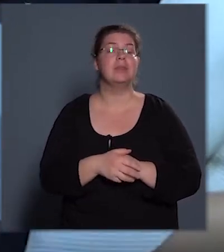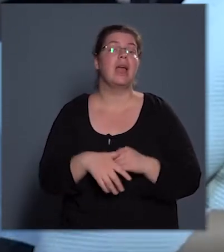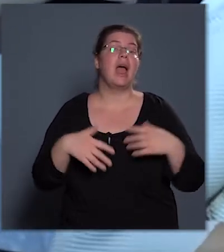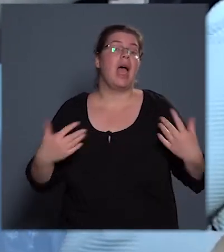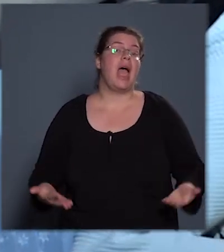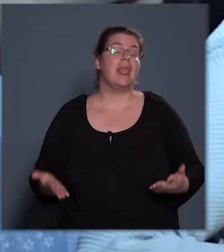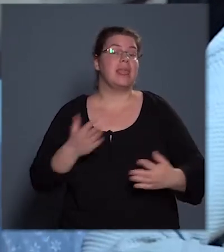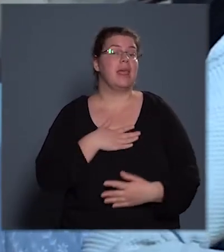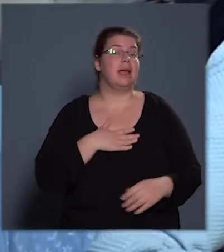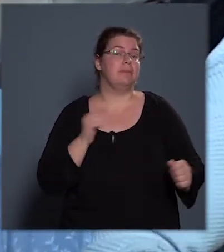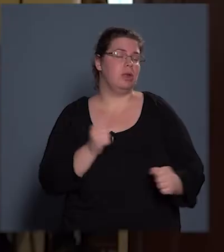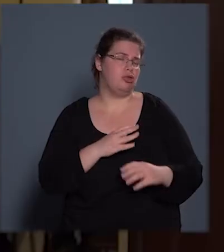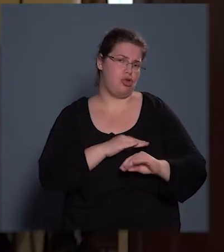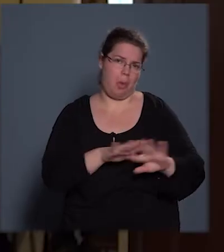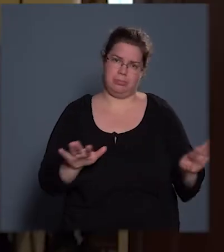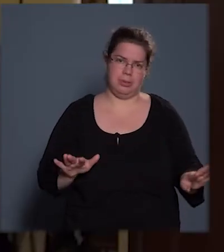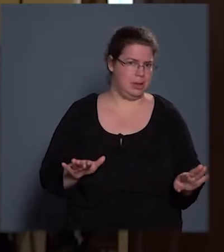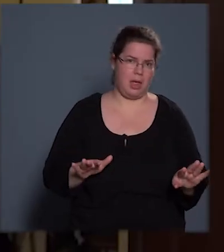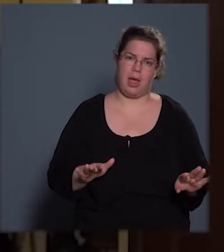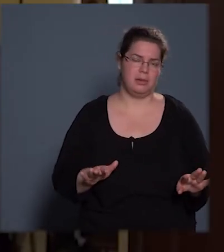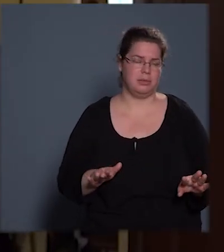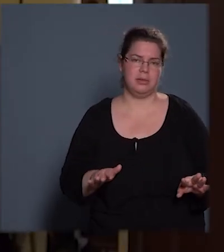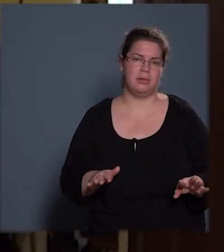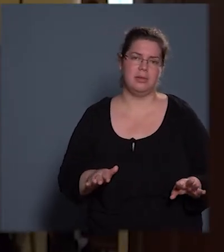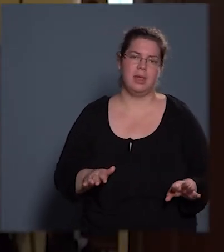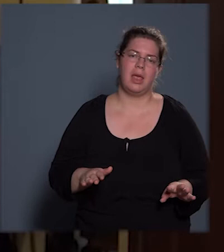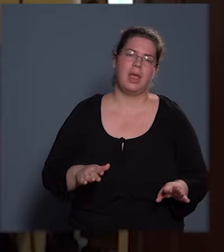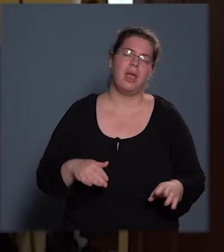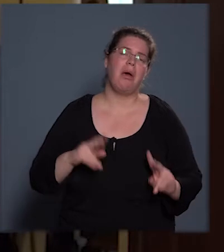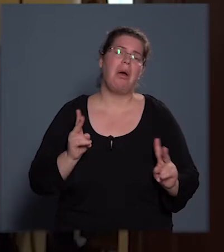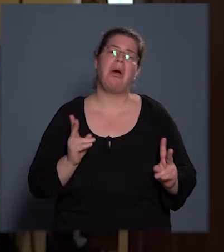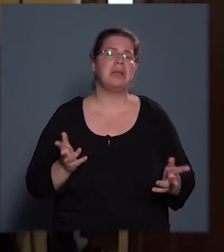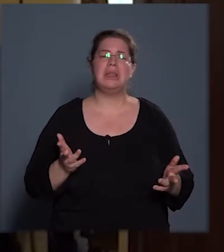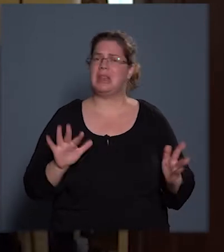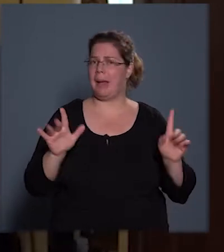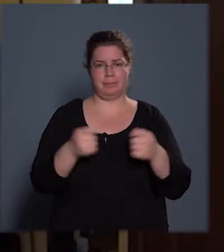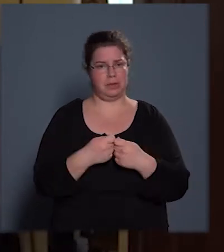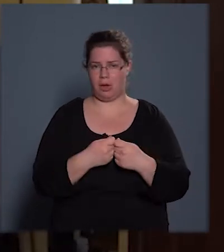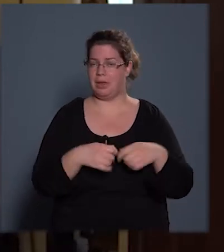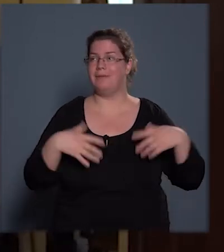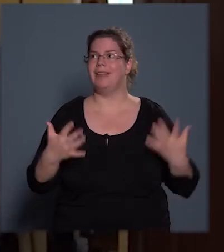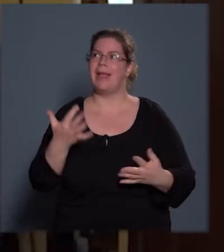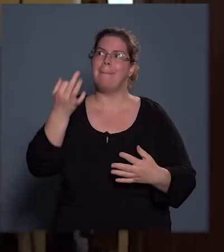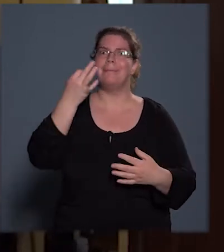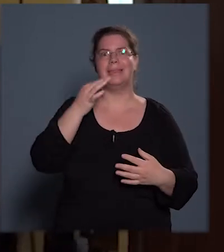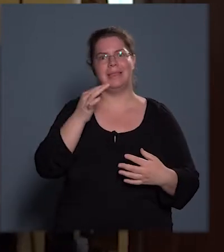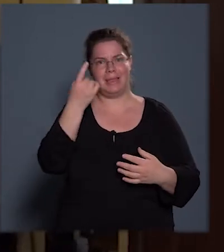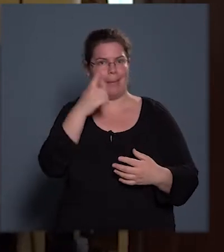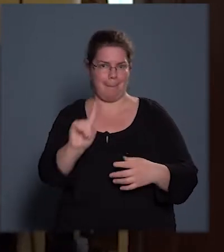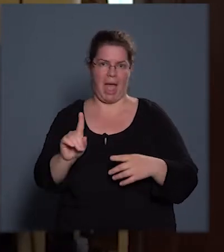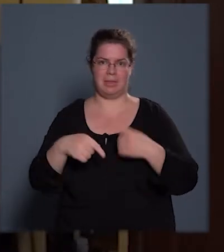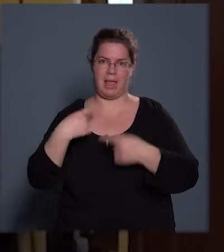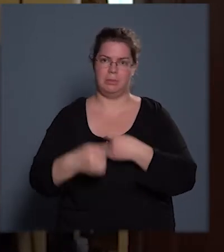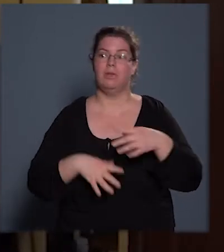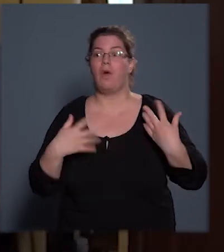Hát nekem nagyon sok mindent. Ugye egy, aki nem tagja, vagy nem német, úgymond német származású,